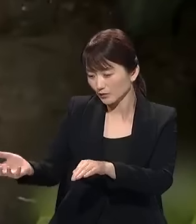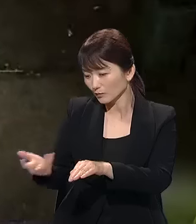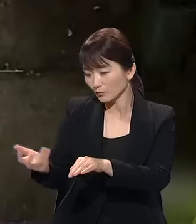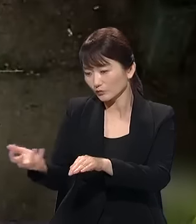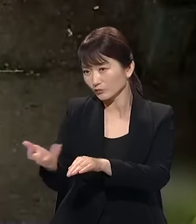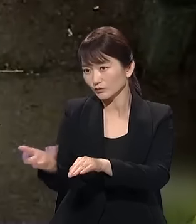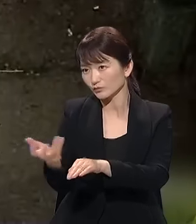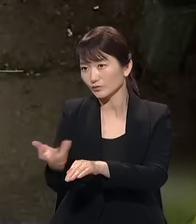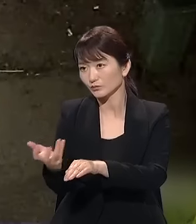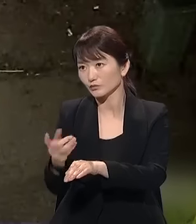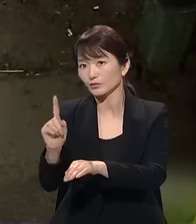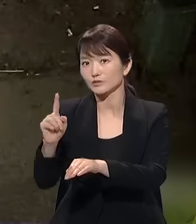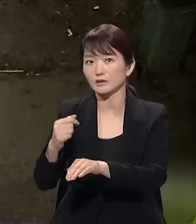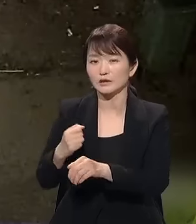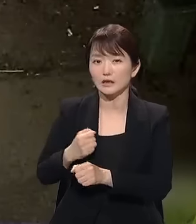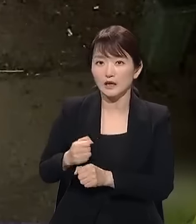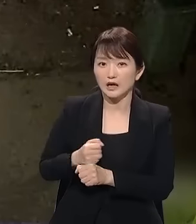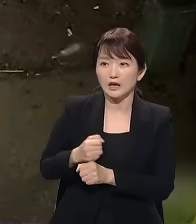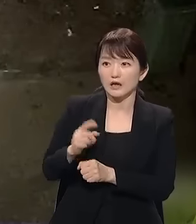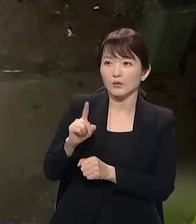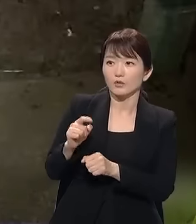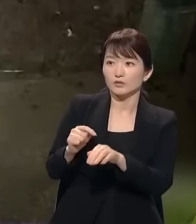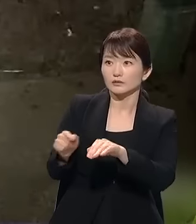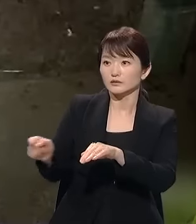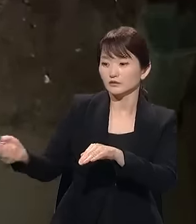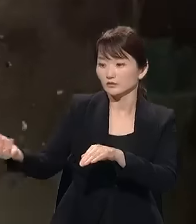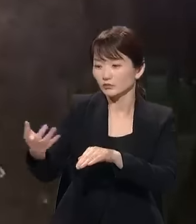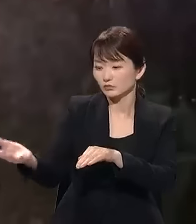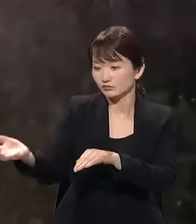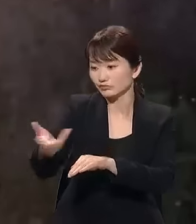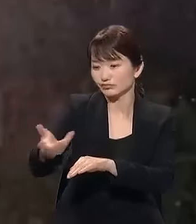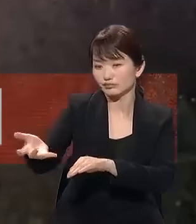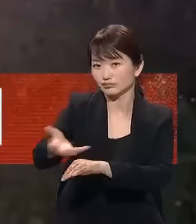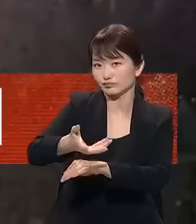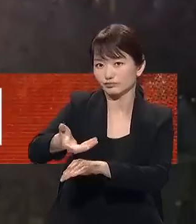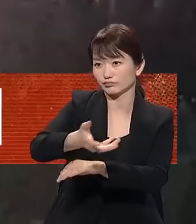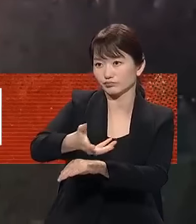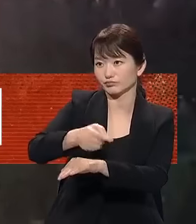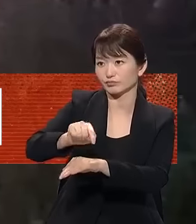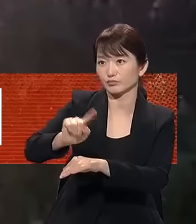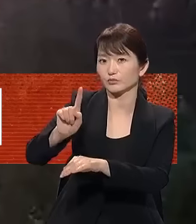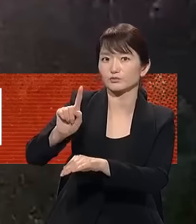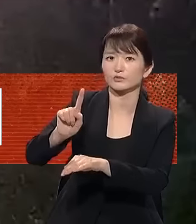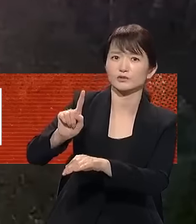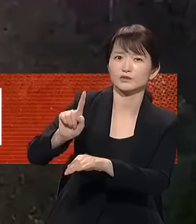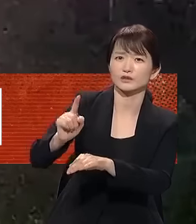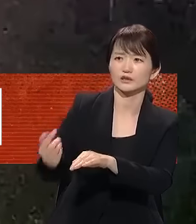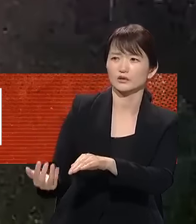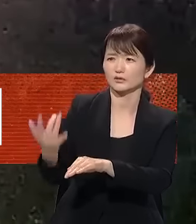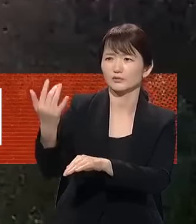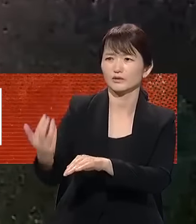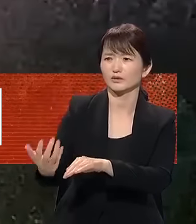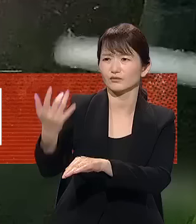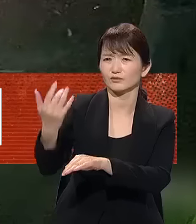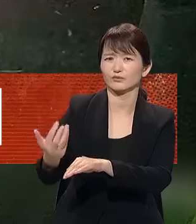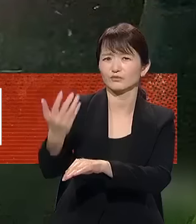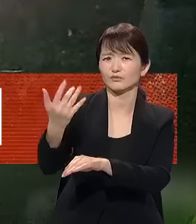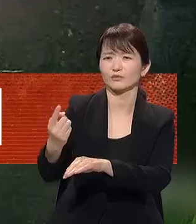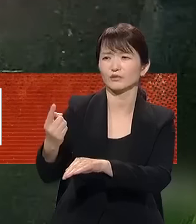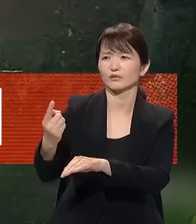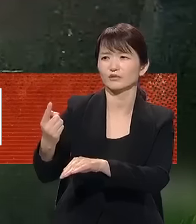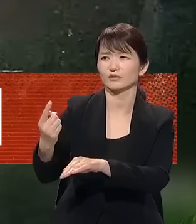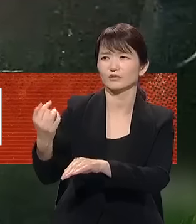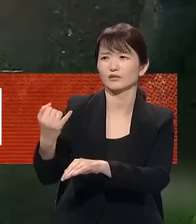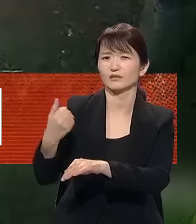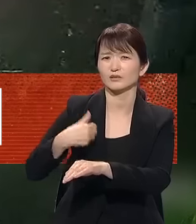옮겨붙네요. 이런. 여성 당황했습니다. 저 반대쪽! 네, 불길은 금방 차량을 집어삼킬 기세로 화르륵 치솟고 마는데요. 아니, 지금 포기한 것